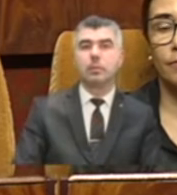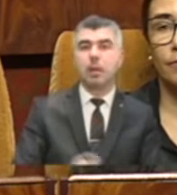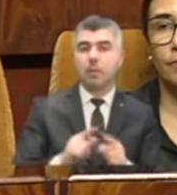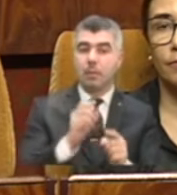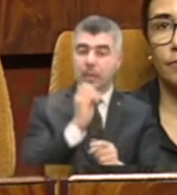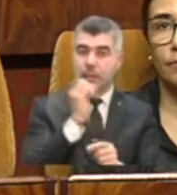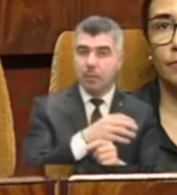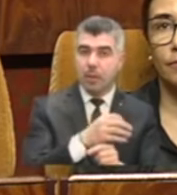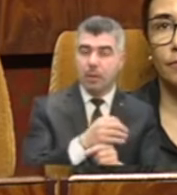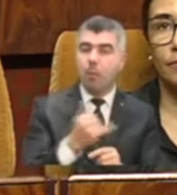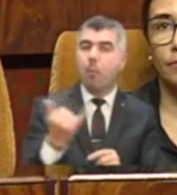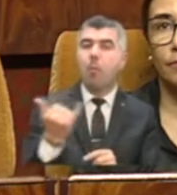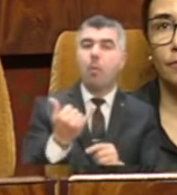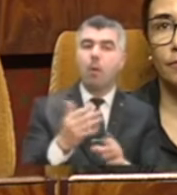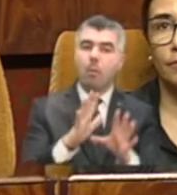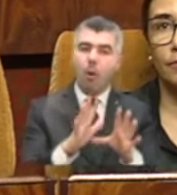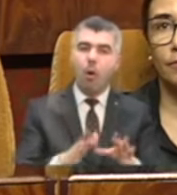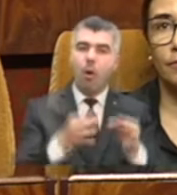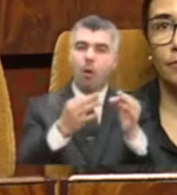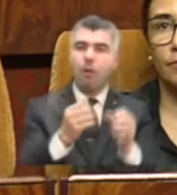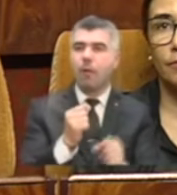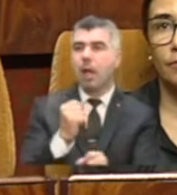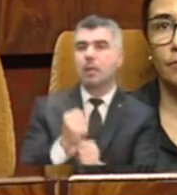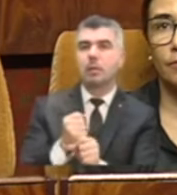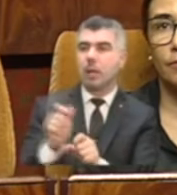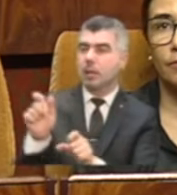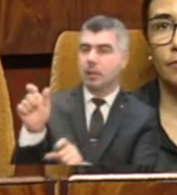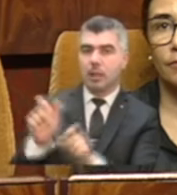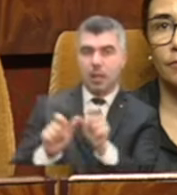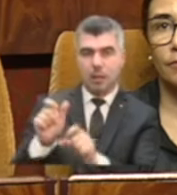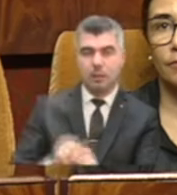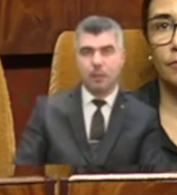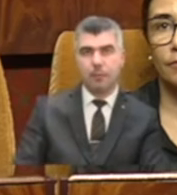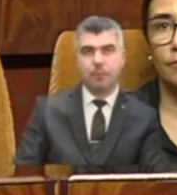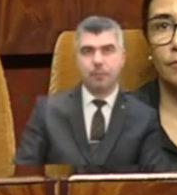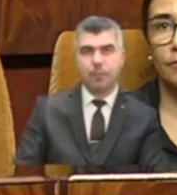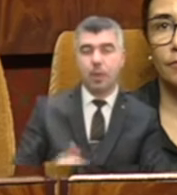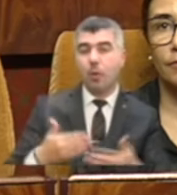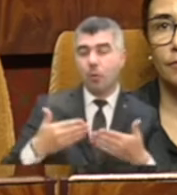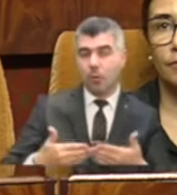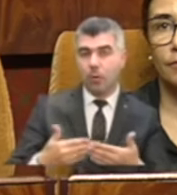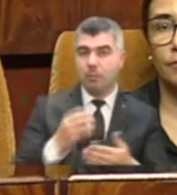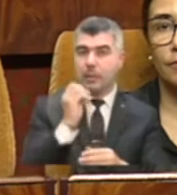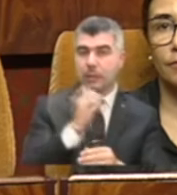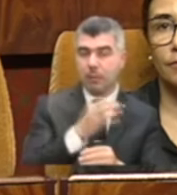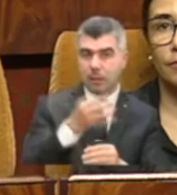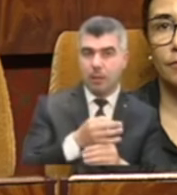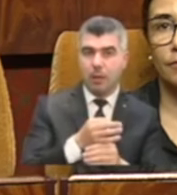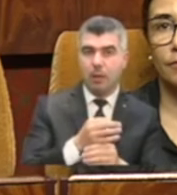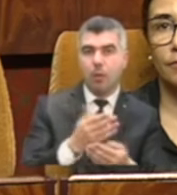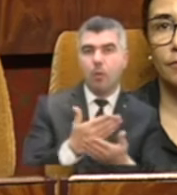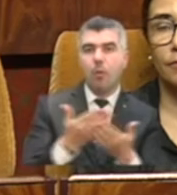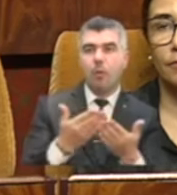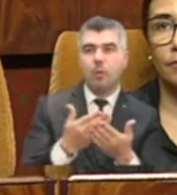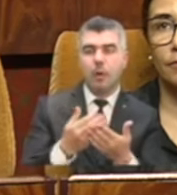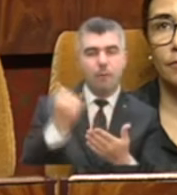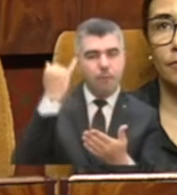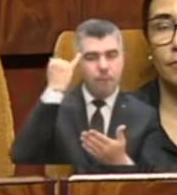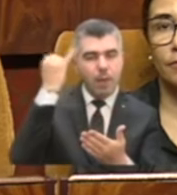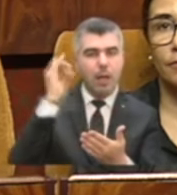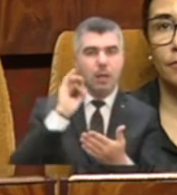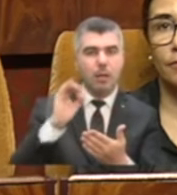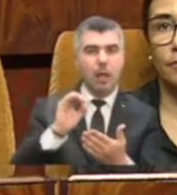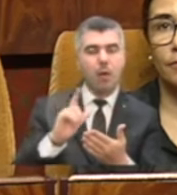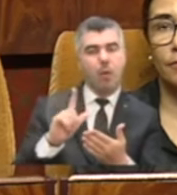فرصة كبيرة لخلق فرص شغل كثيرة. اليوم المطرح هو نفذوا واحد العدد ديال الابتكارات